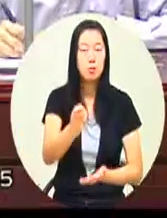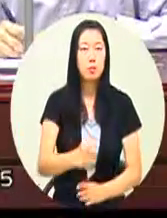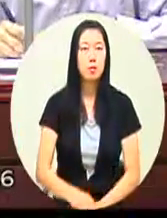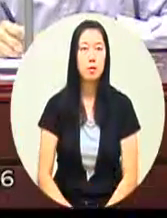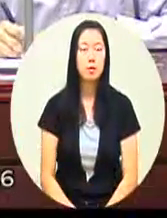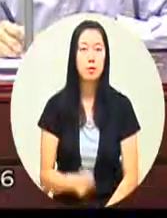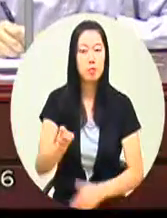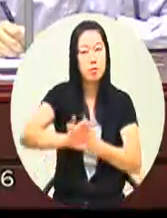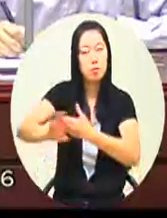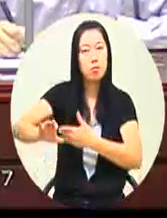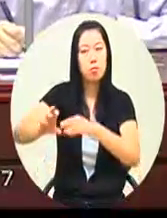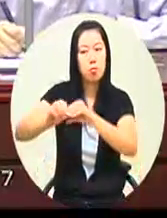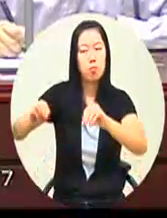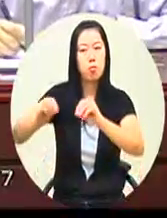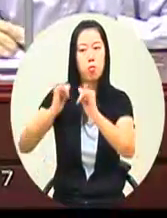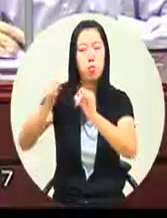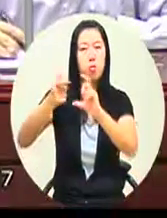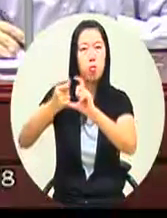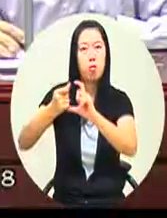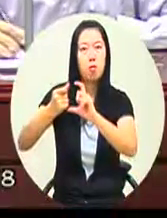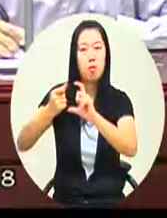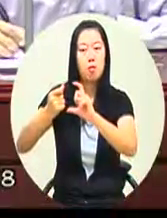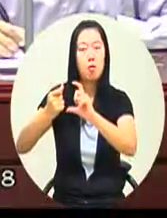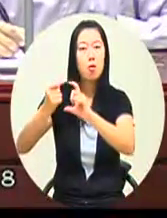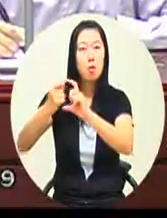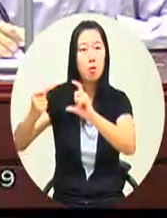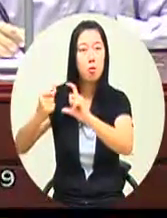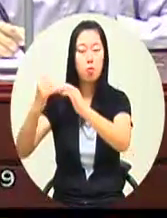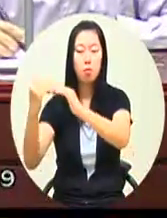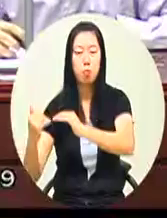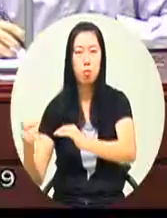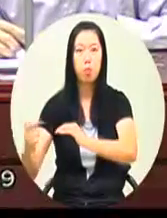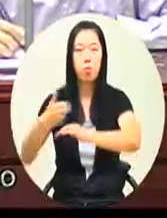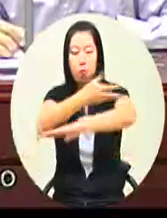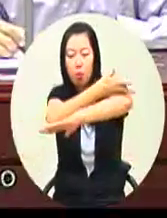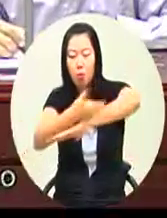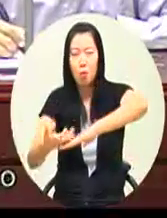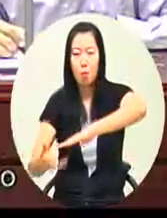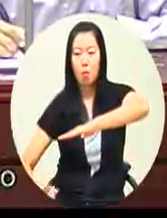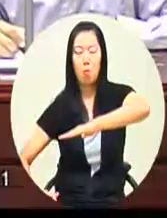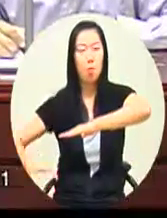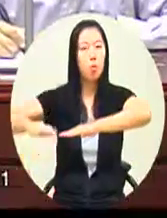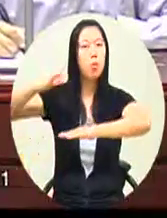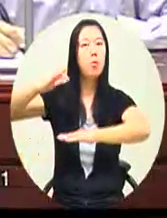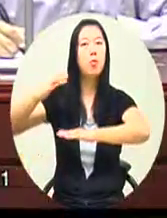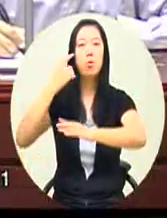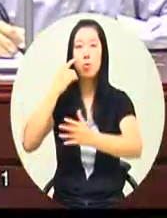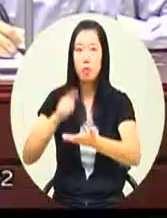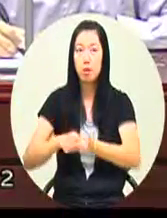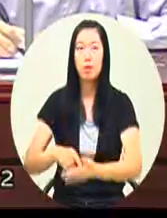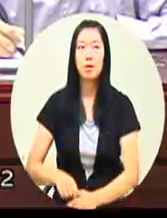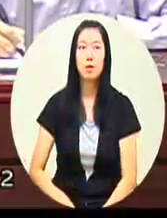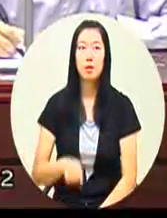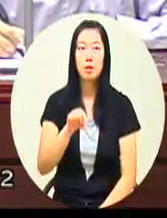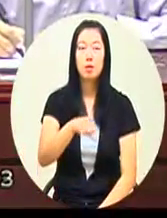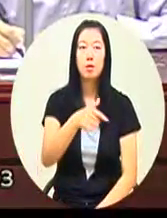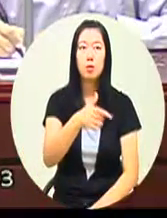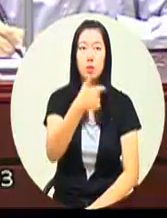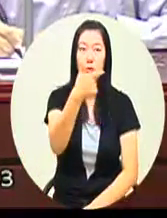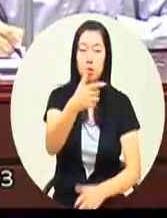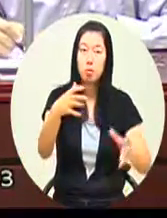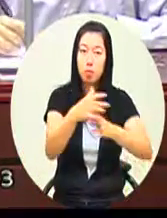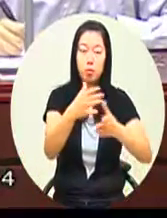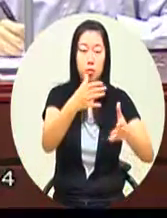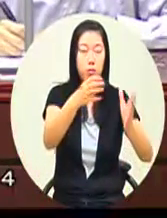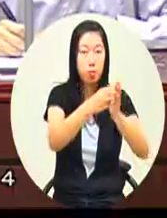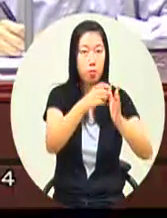迄个较低社区，像迄小滚水啊等等，吼、哦、一挂淹水。啊，伫这段时间，阮拢有一直甲六合局遐吼来去